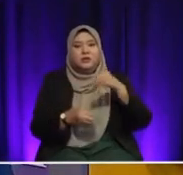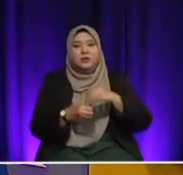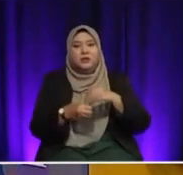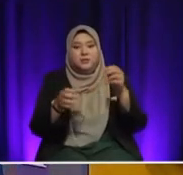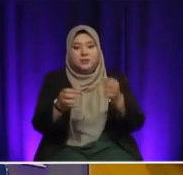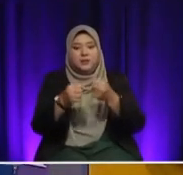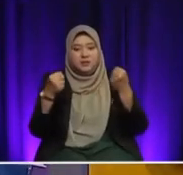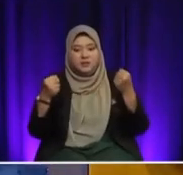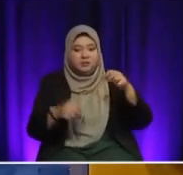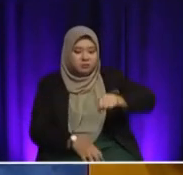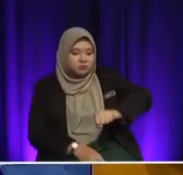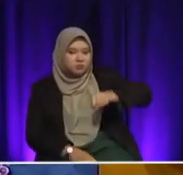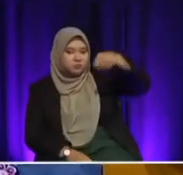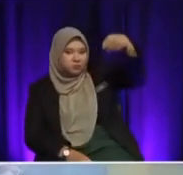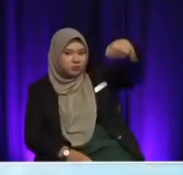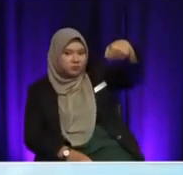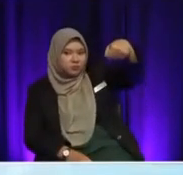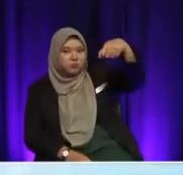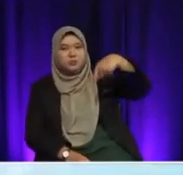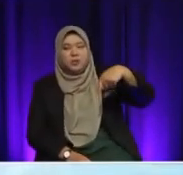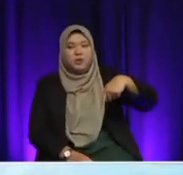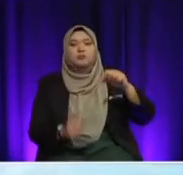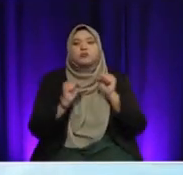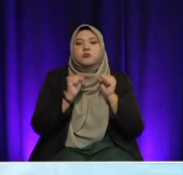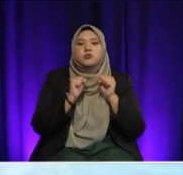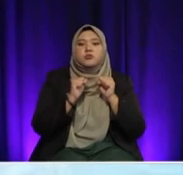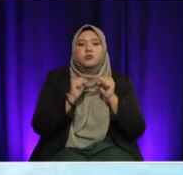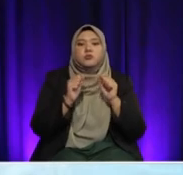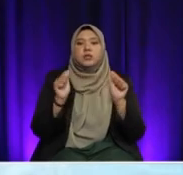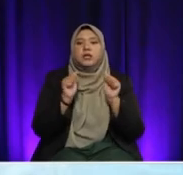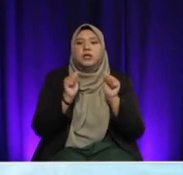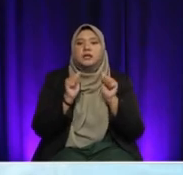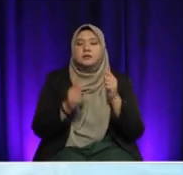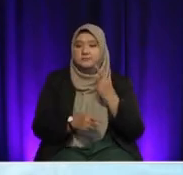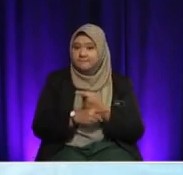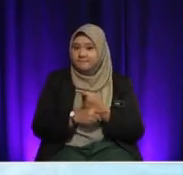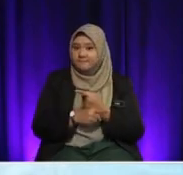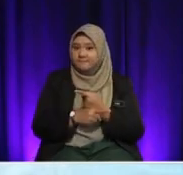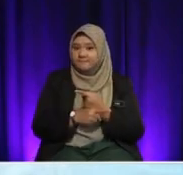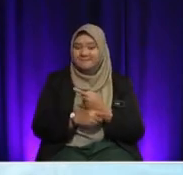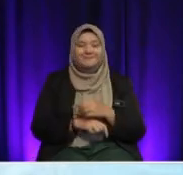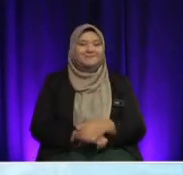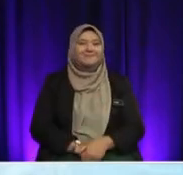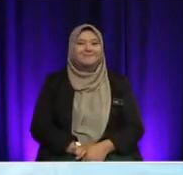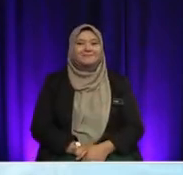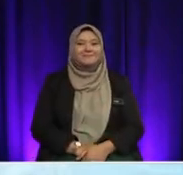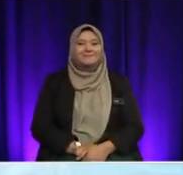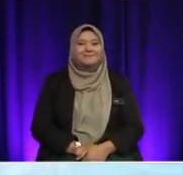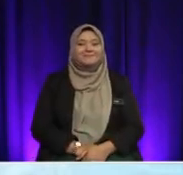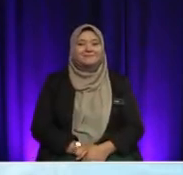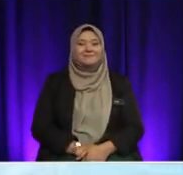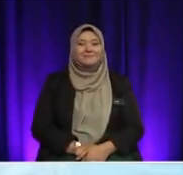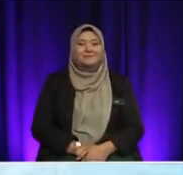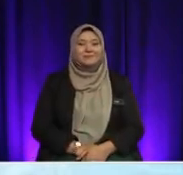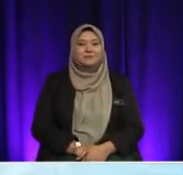Okey. Nyatakan tempat penyimpanan yang betul bagi produk bergeragi lembu. Yang ni saya sendiri jawab lah. Sebab tadi saya dah bagi jawapan. Ya. Okey. Yang